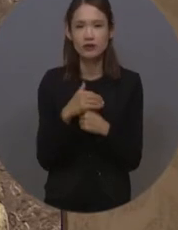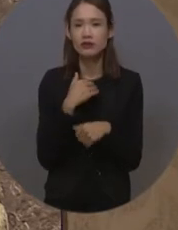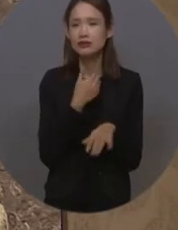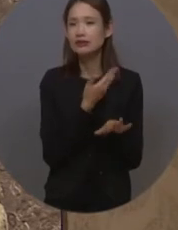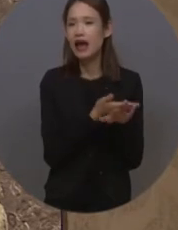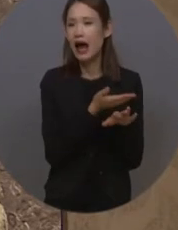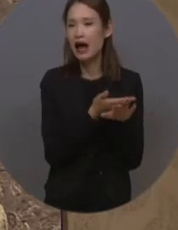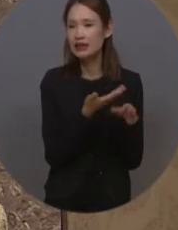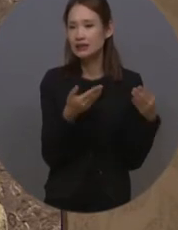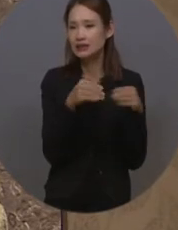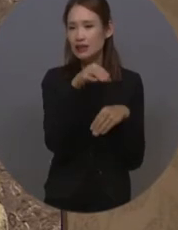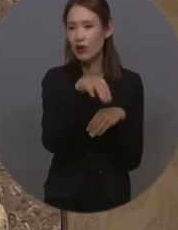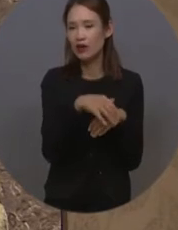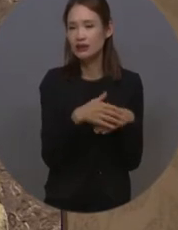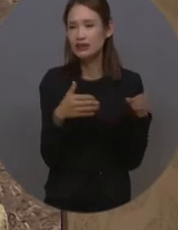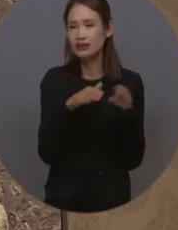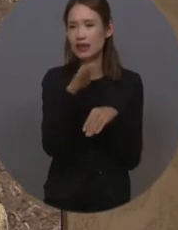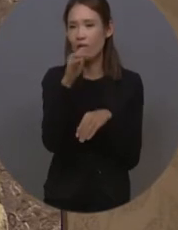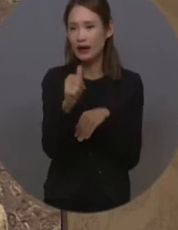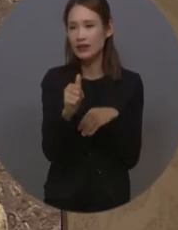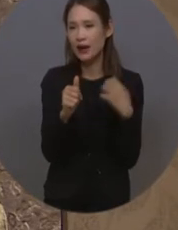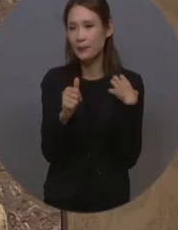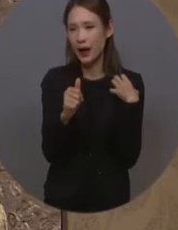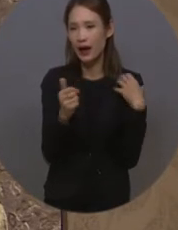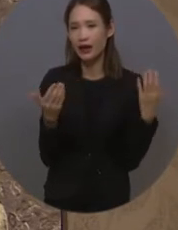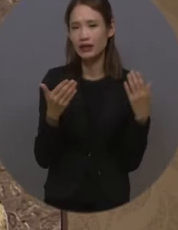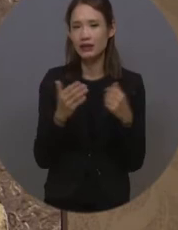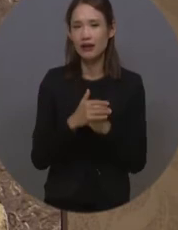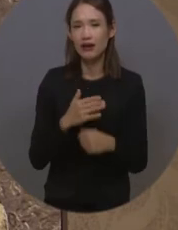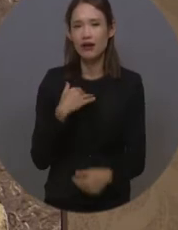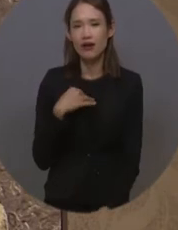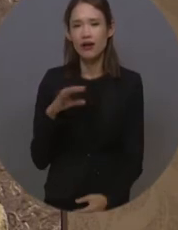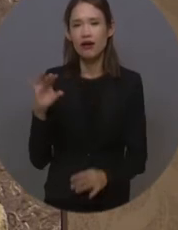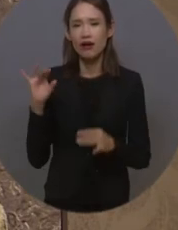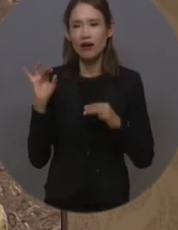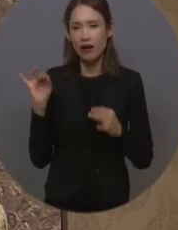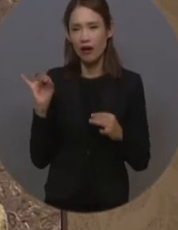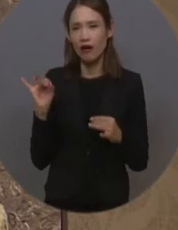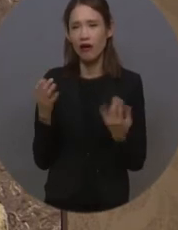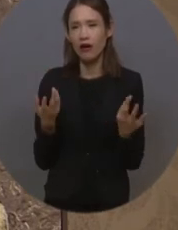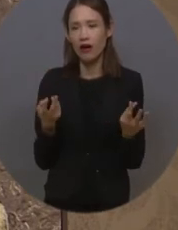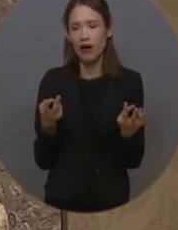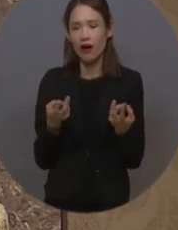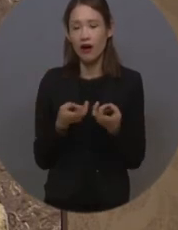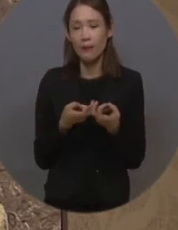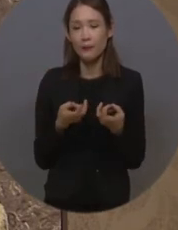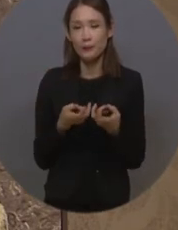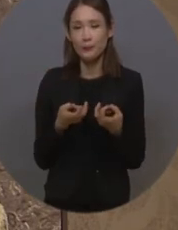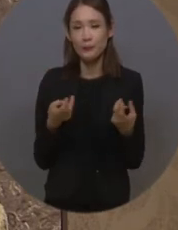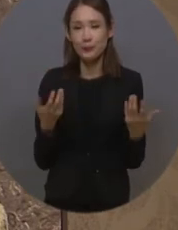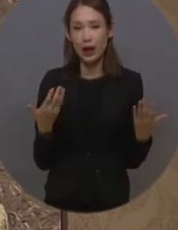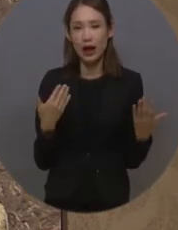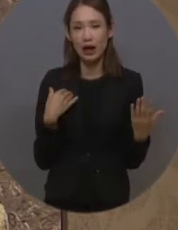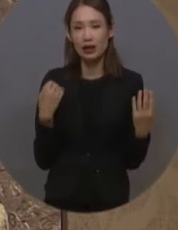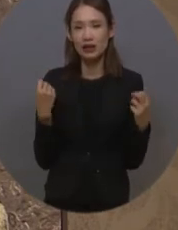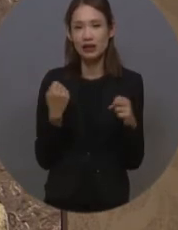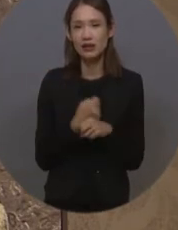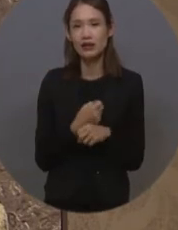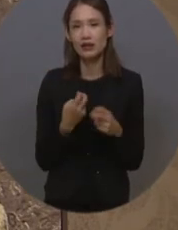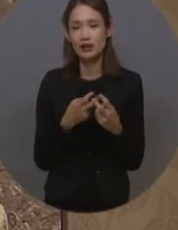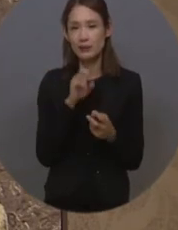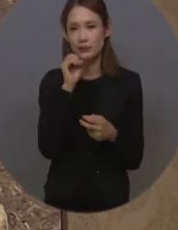다른 기관에서 이제 기관장으로 일을 하고 있을 때인데 예. 완전히 마비가 됐어요. 야 이거 큰일 났다 이거. 구두는 망했는데 어떻게 말할 수도